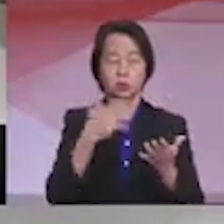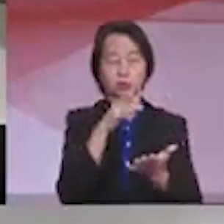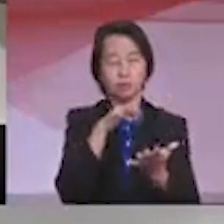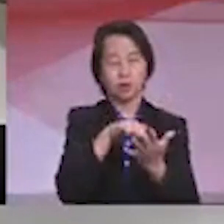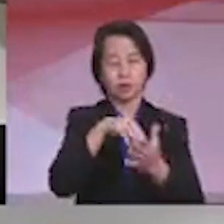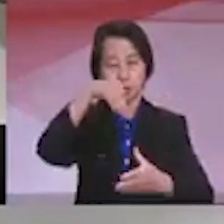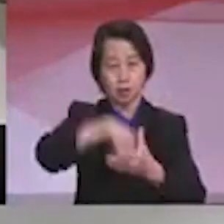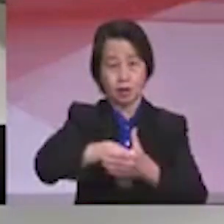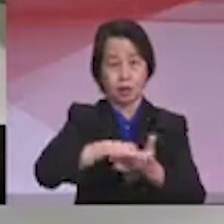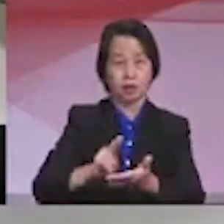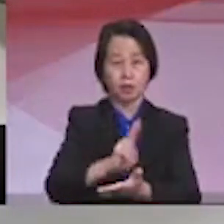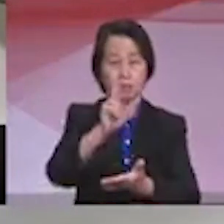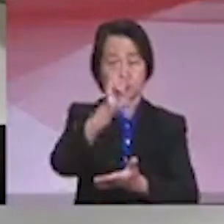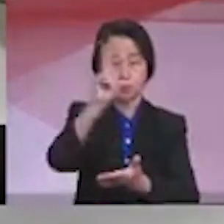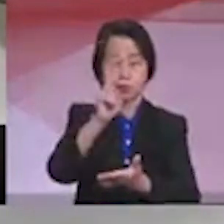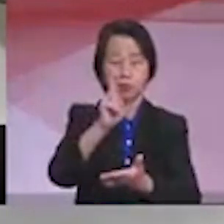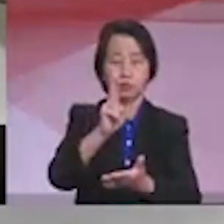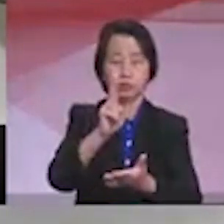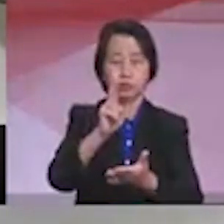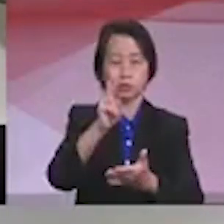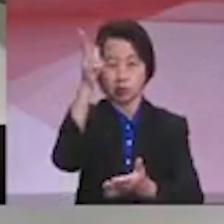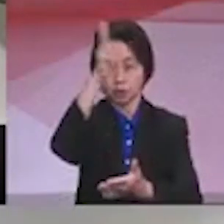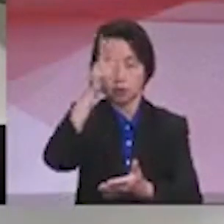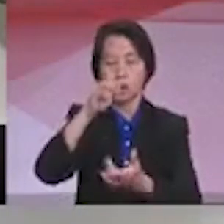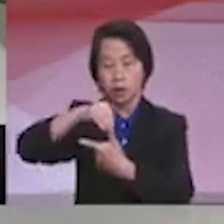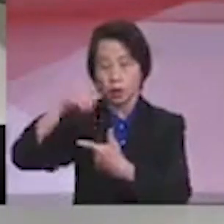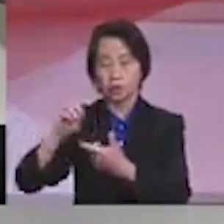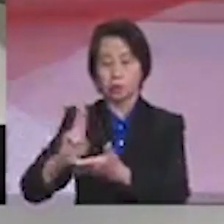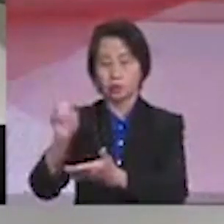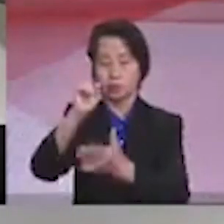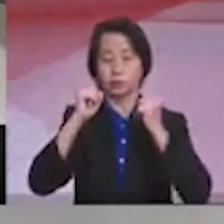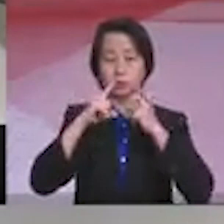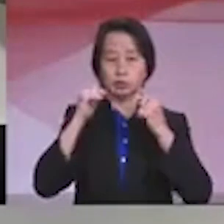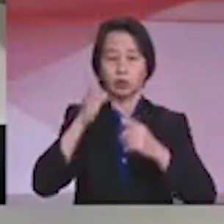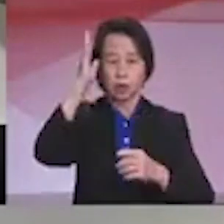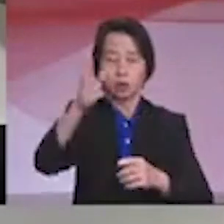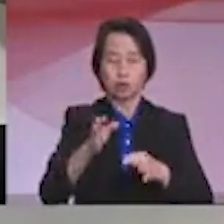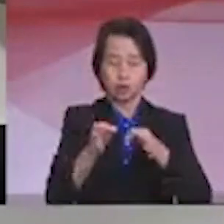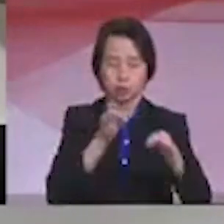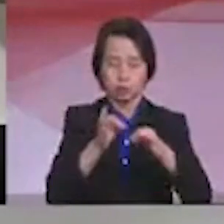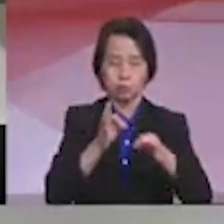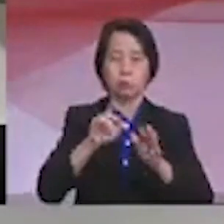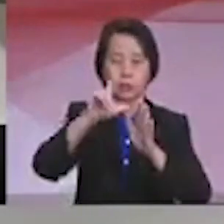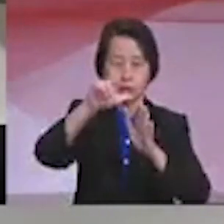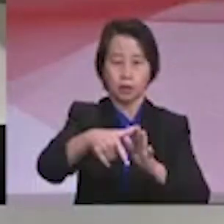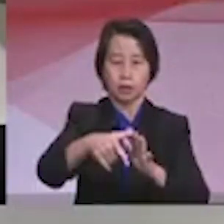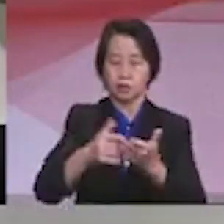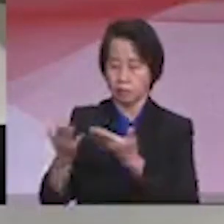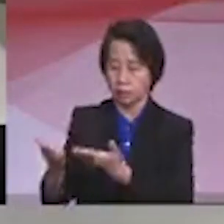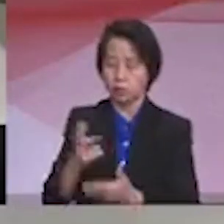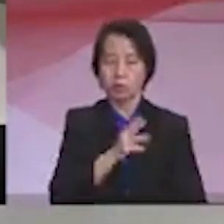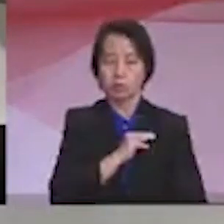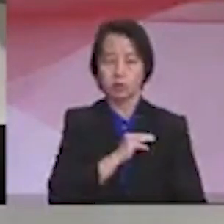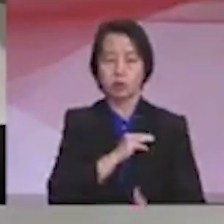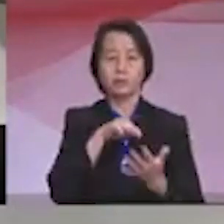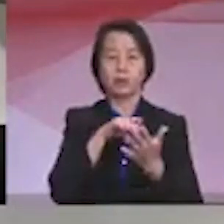universiti tempatan atau swasta tempat mereka masuk akan diperincikan dan diumumkan oleh Kementerian Pengajian